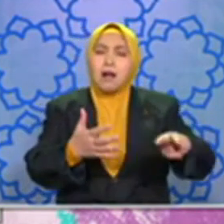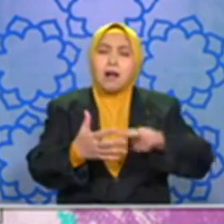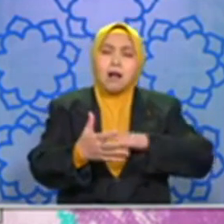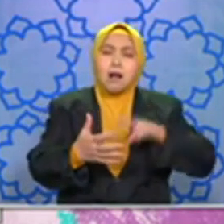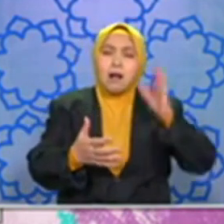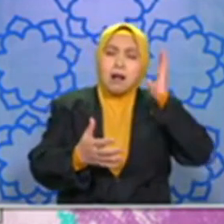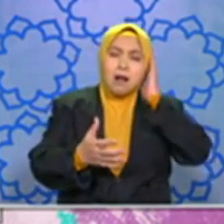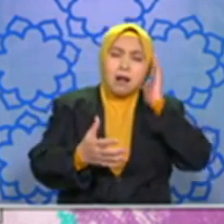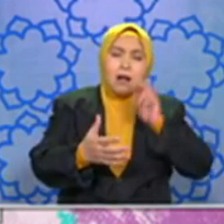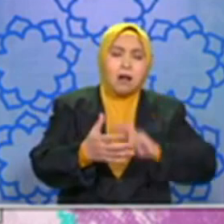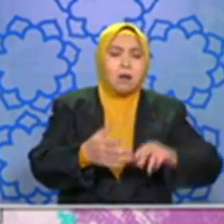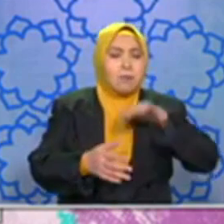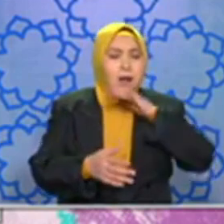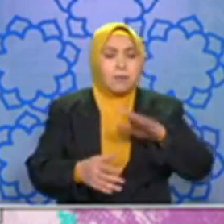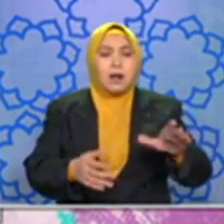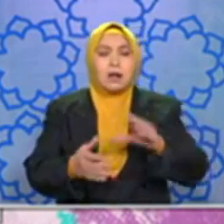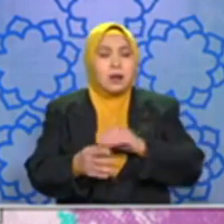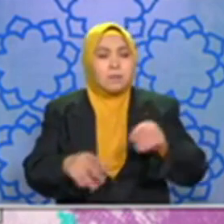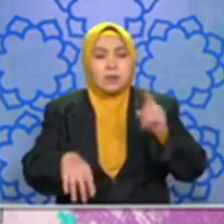يستمعون